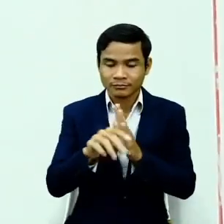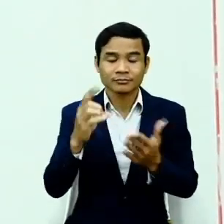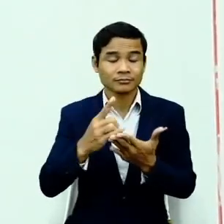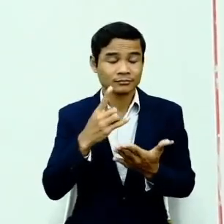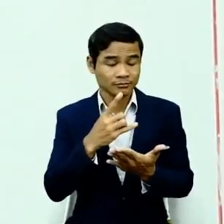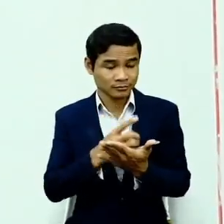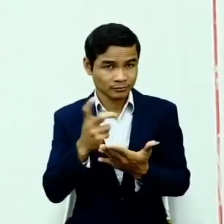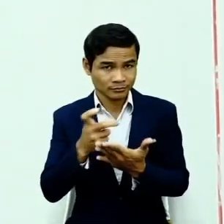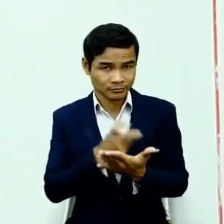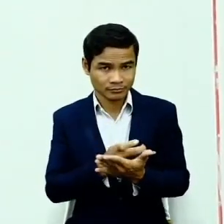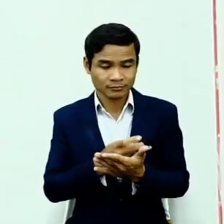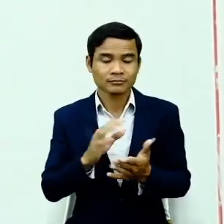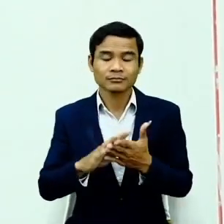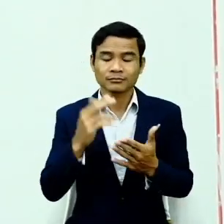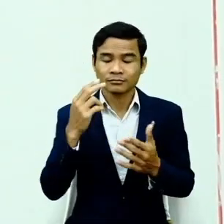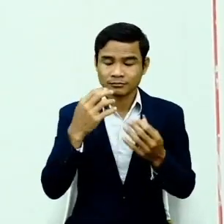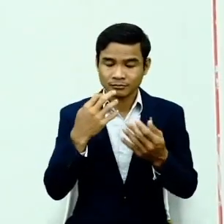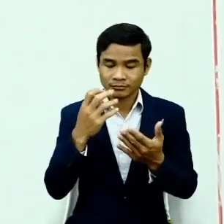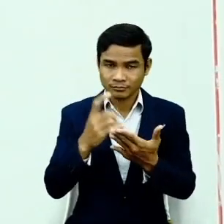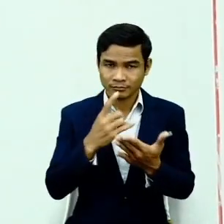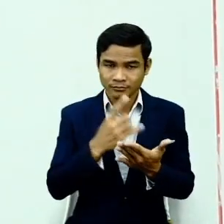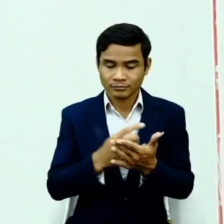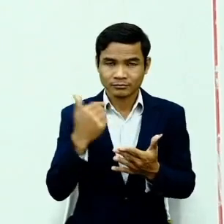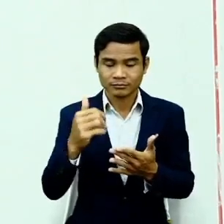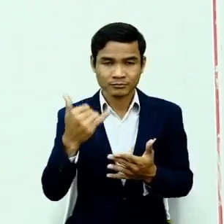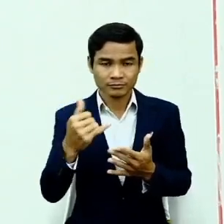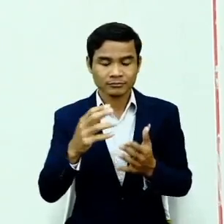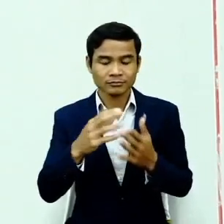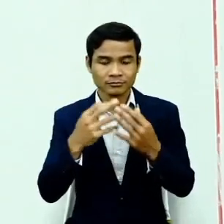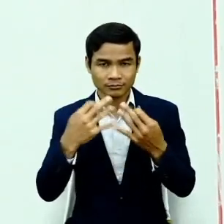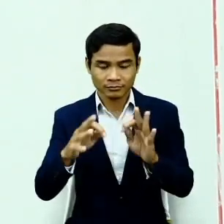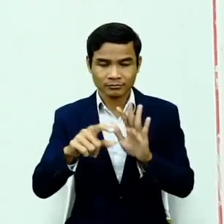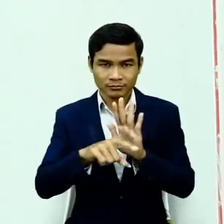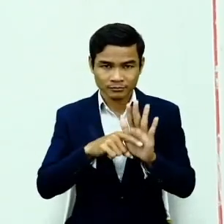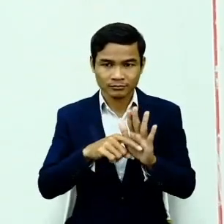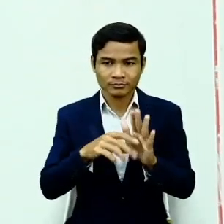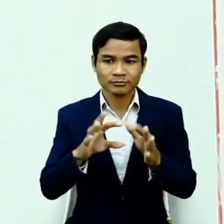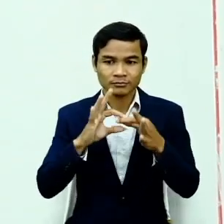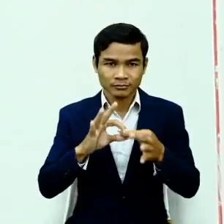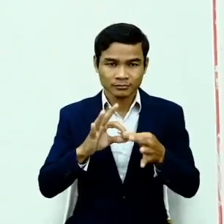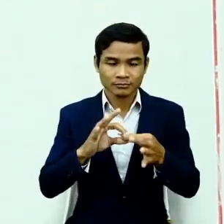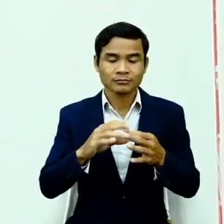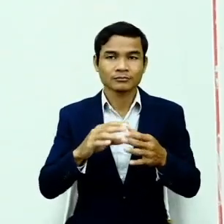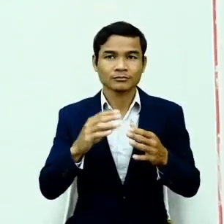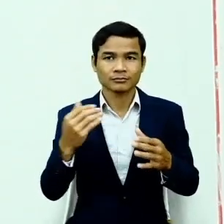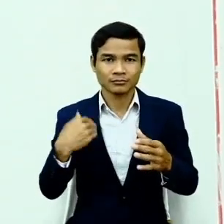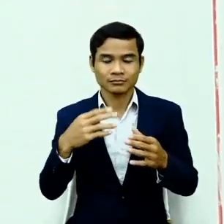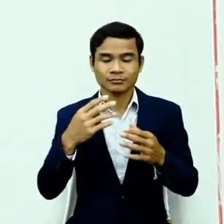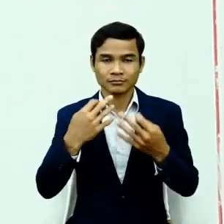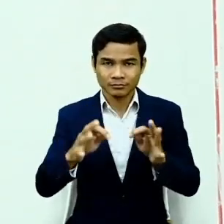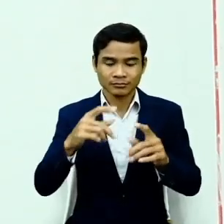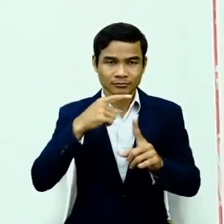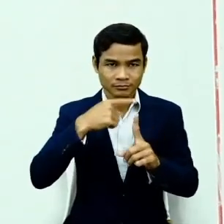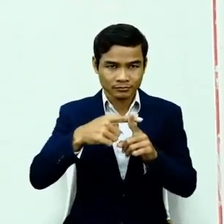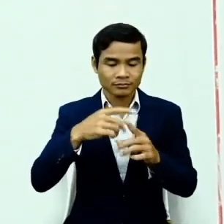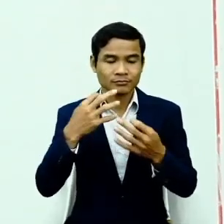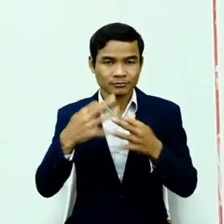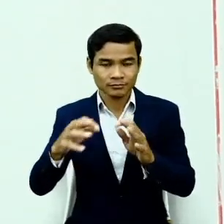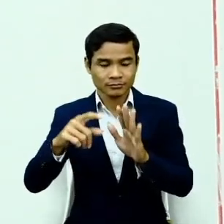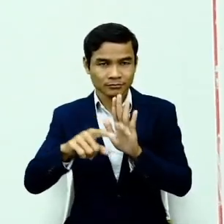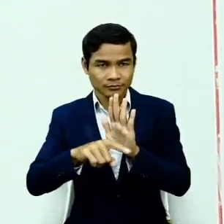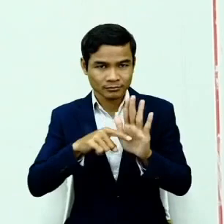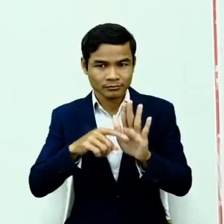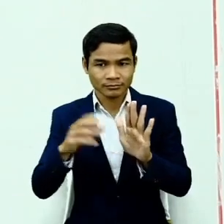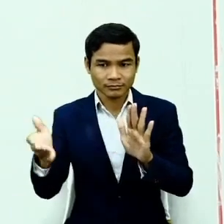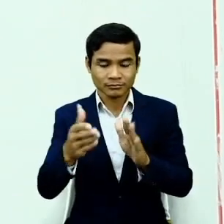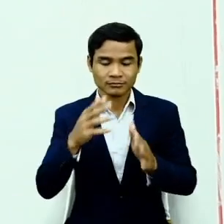xía mê riêng tìm ra muối vị thị đỏ. Chà, tùm nẹ tùm nó rồi viên vị thị bốc nắng vị thị đỏ.